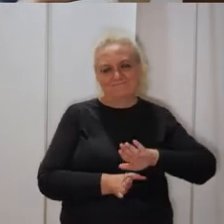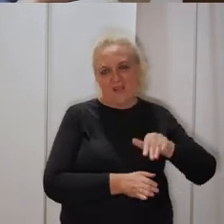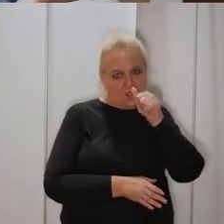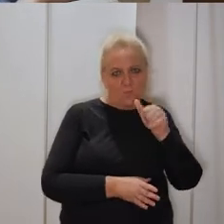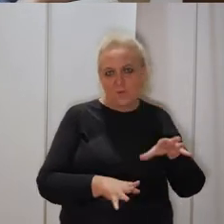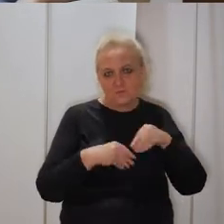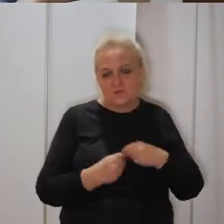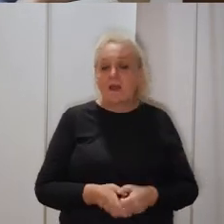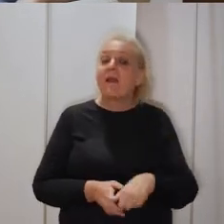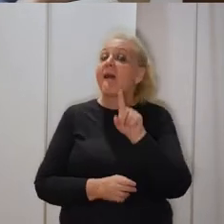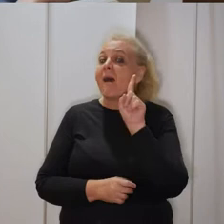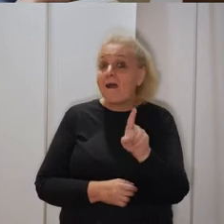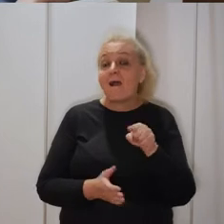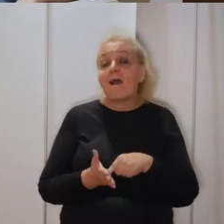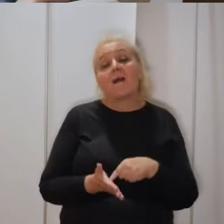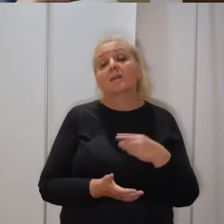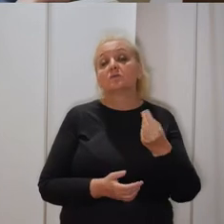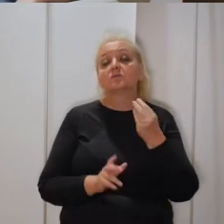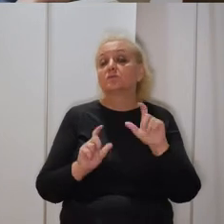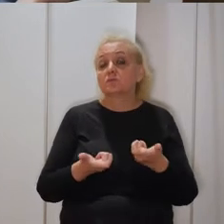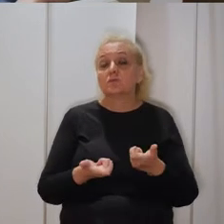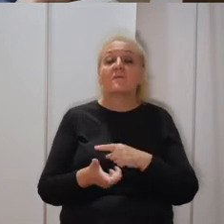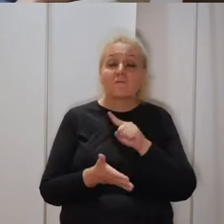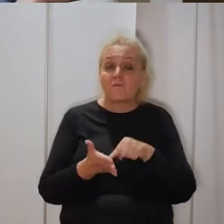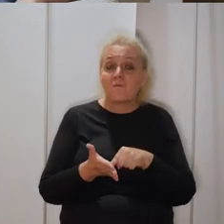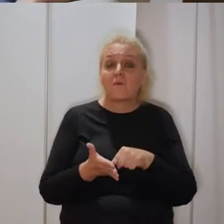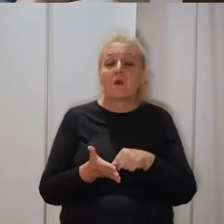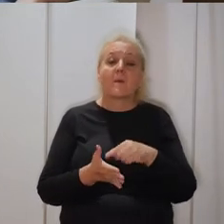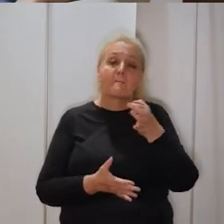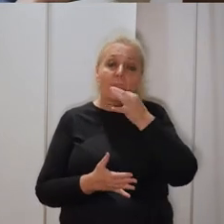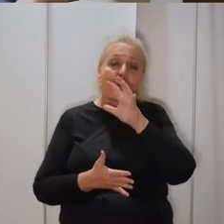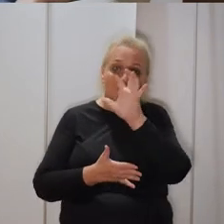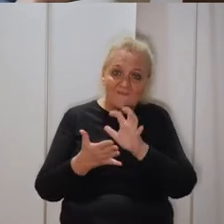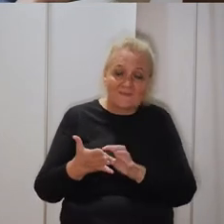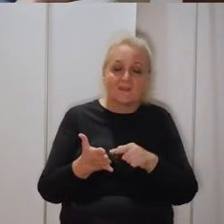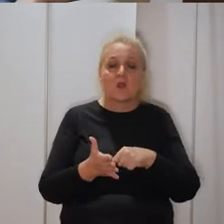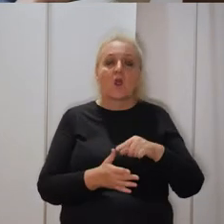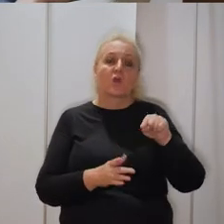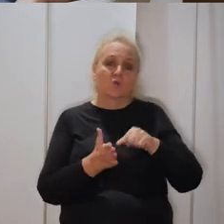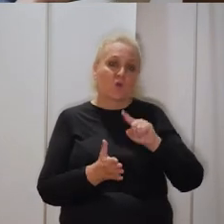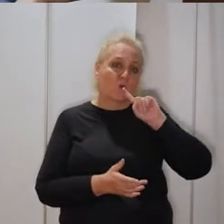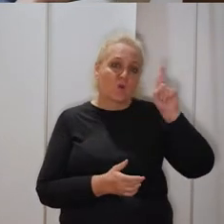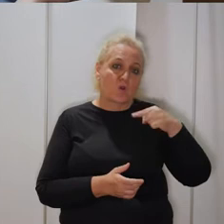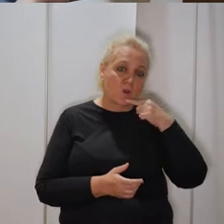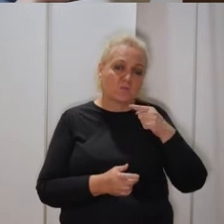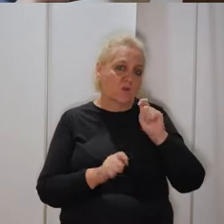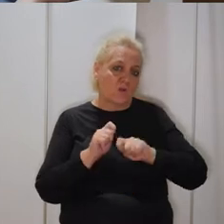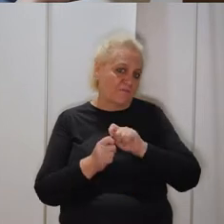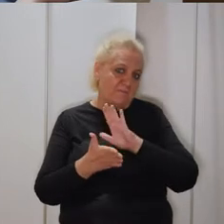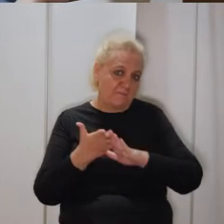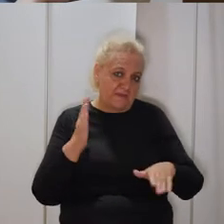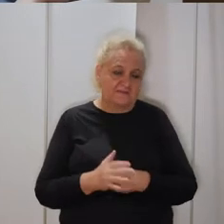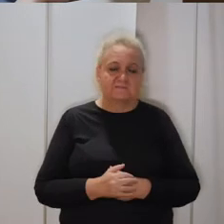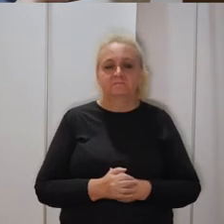przyjąć. Ale poza tym i właśnie poza korektą tekstową, te komiksy są absolutnie niekontrolowane.